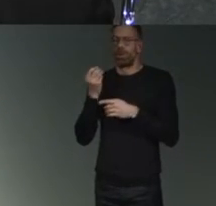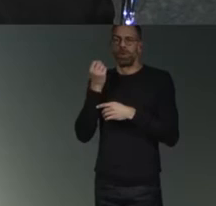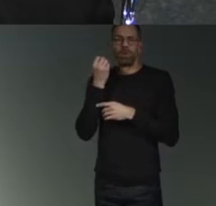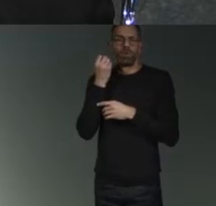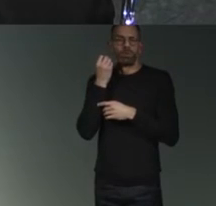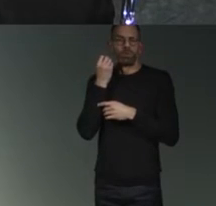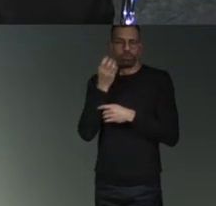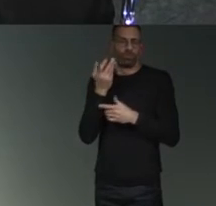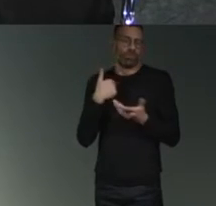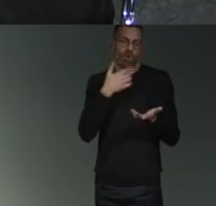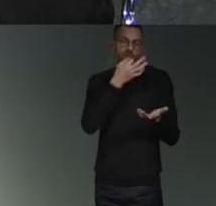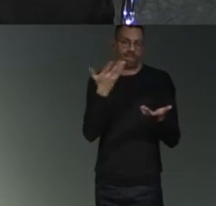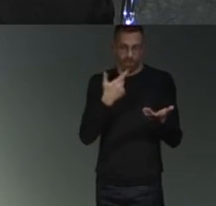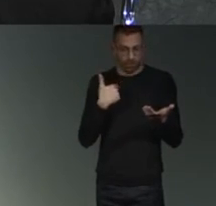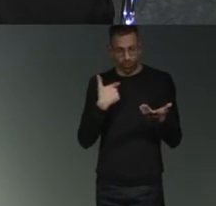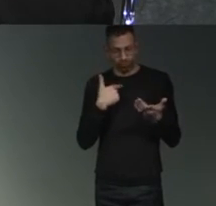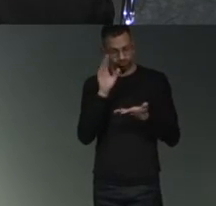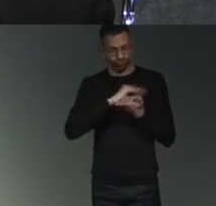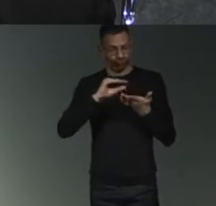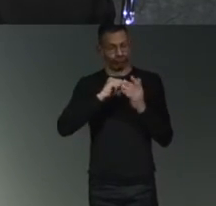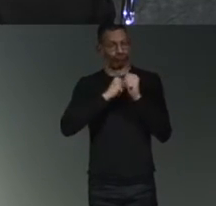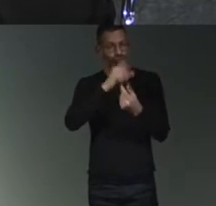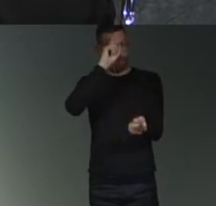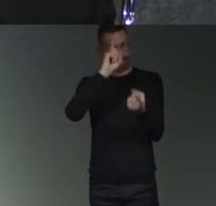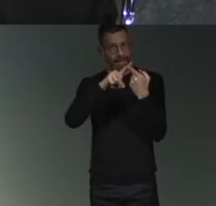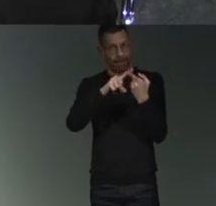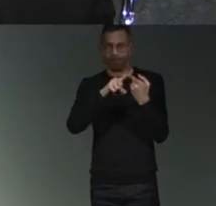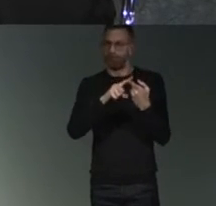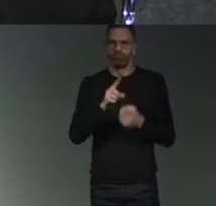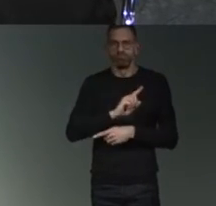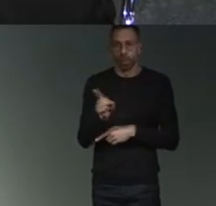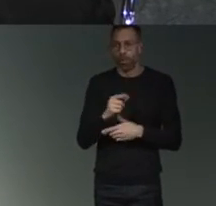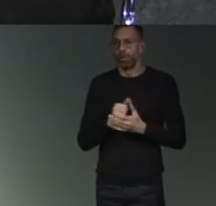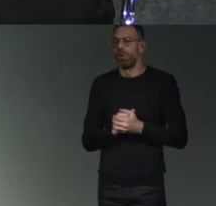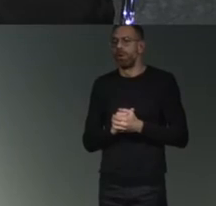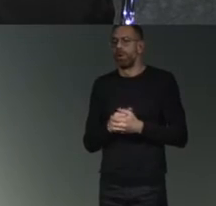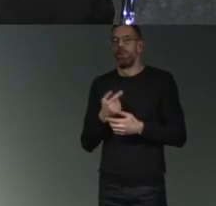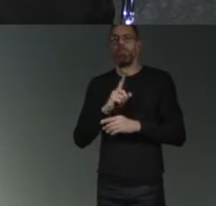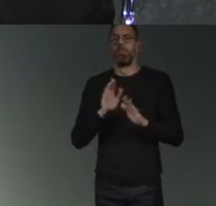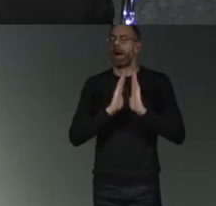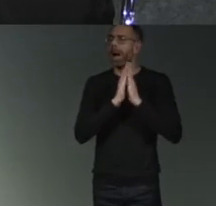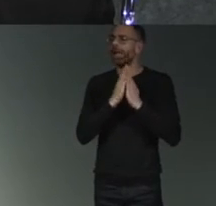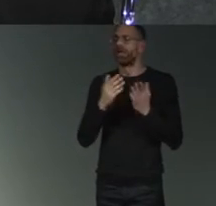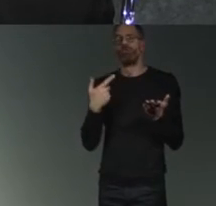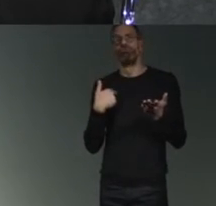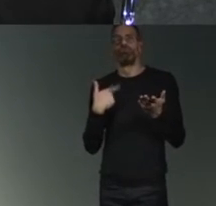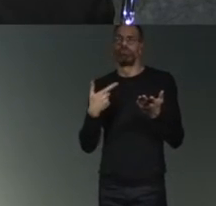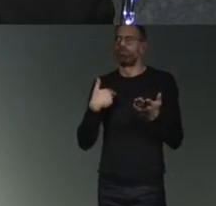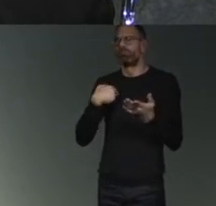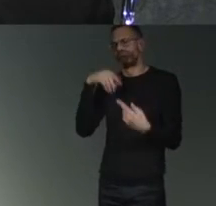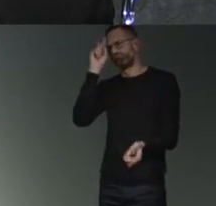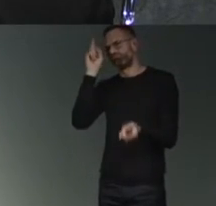Je dis que je n'écris pas sur des sujets. Je n'ai pas, en commençant ce livre, eu l'intention